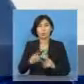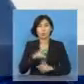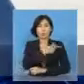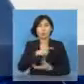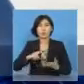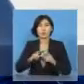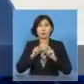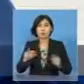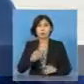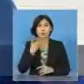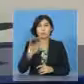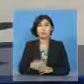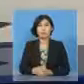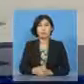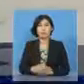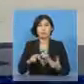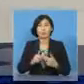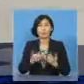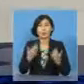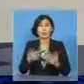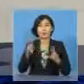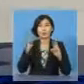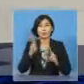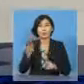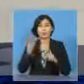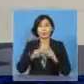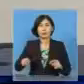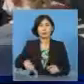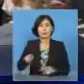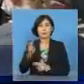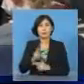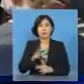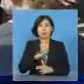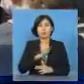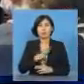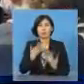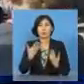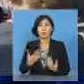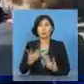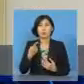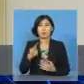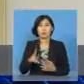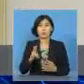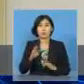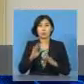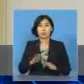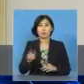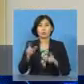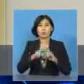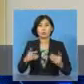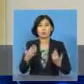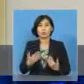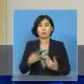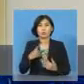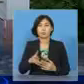кезекші сыныптың ашылғанын қалаймыз. Мәселенің анығын білмекке мектеп директоріне жолыққан едік. Сыйымдылығы 1200 орындық мектепте бүгінгі